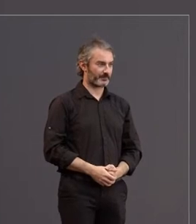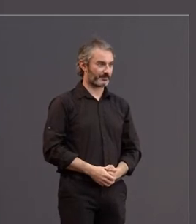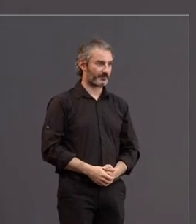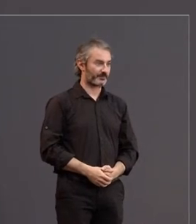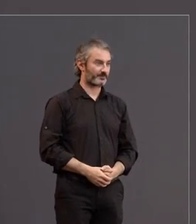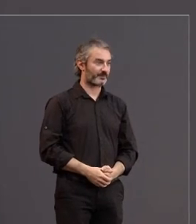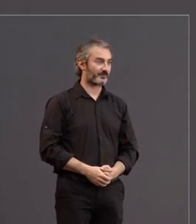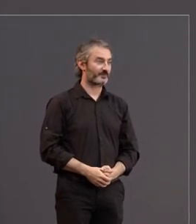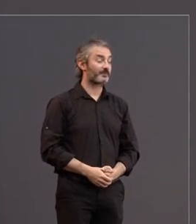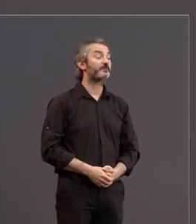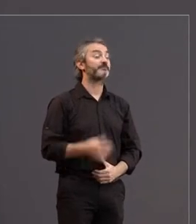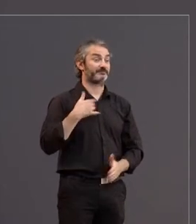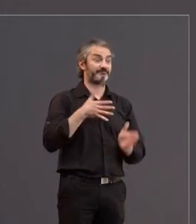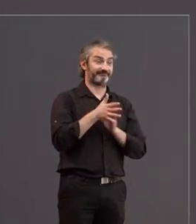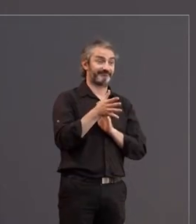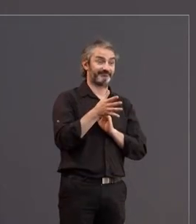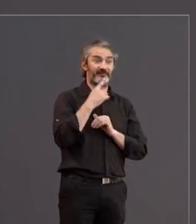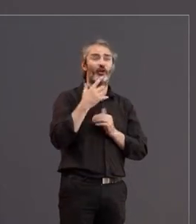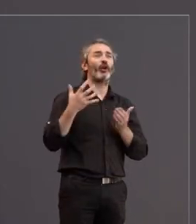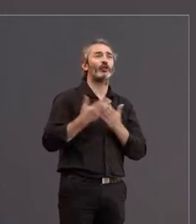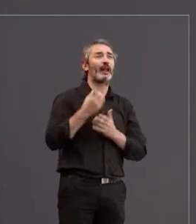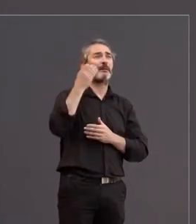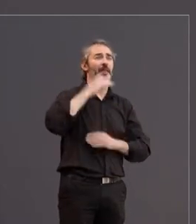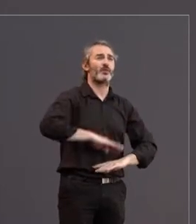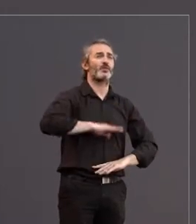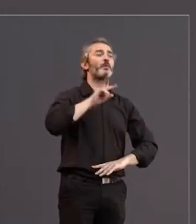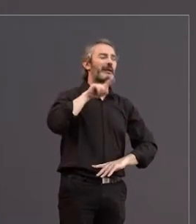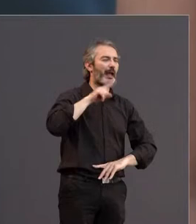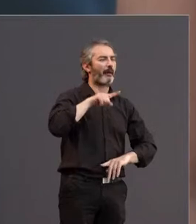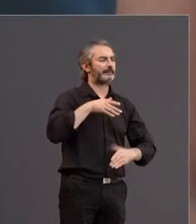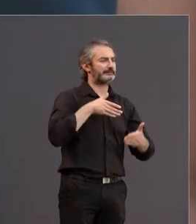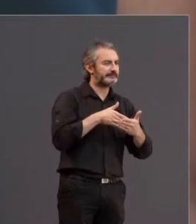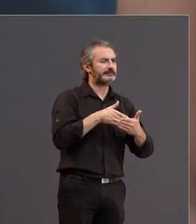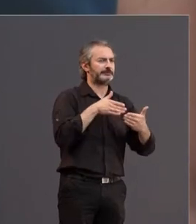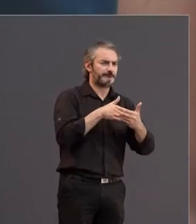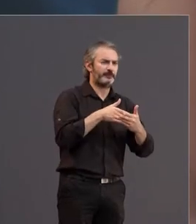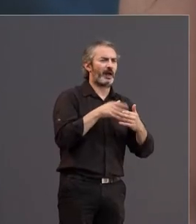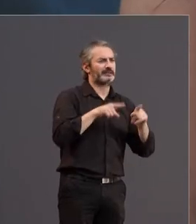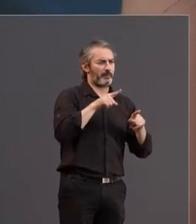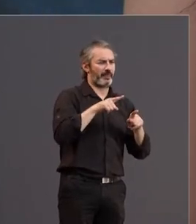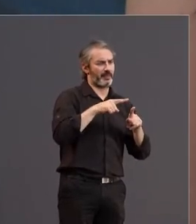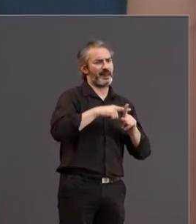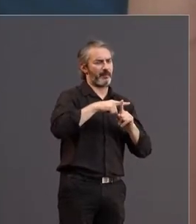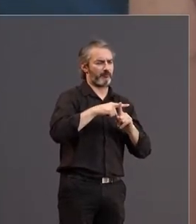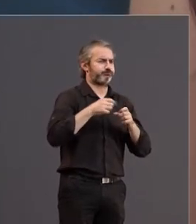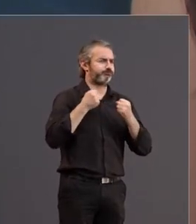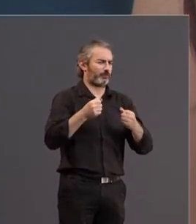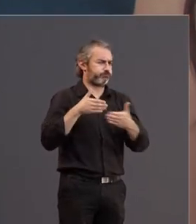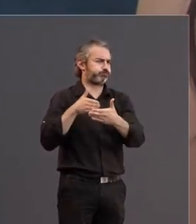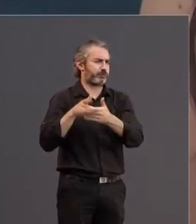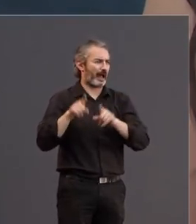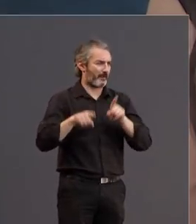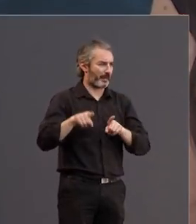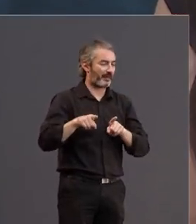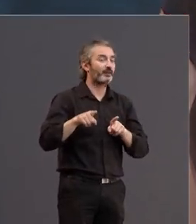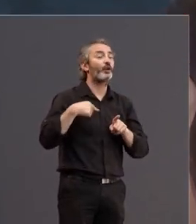Parlant de què tot se n'aprèn, trobareu pedretes al camí, pedres més grans i fins i tot roques. I tot forma part del procés. I us